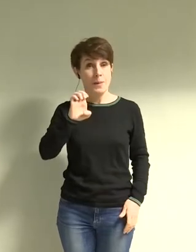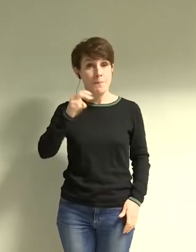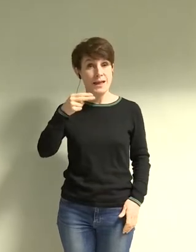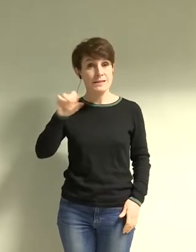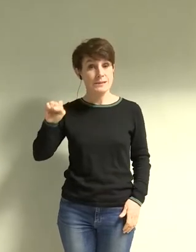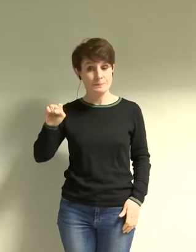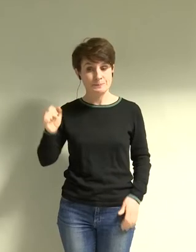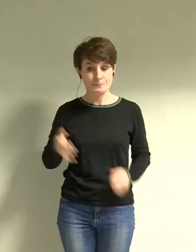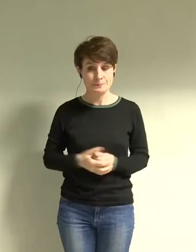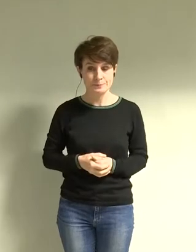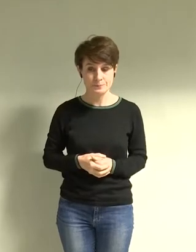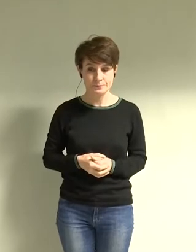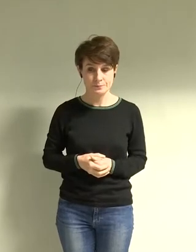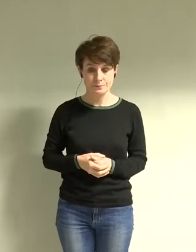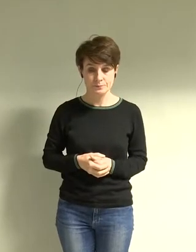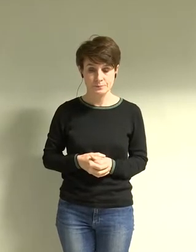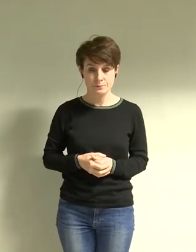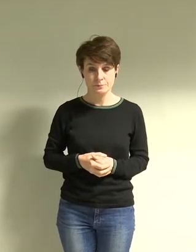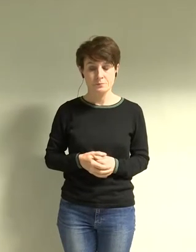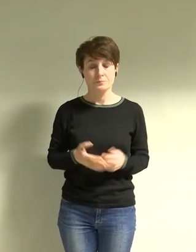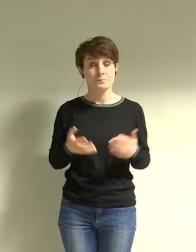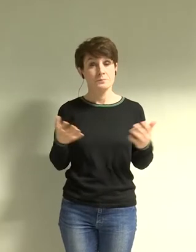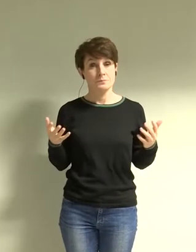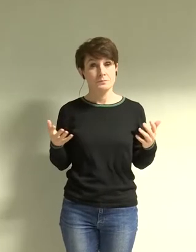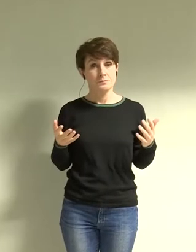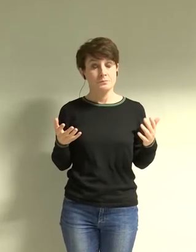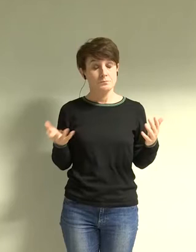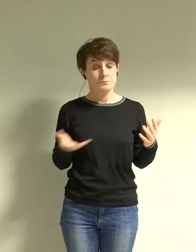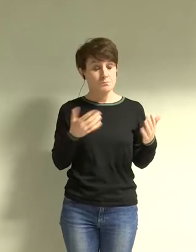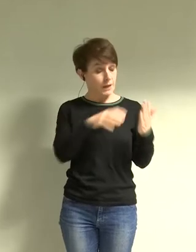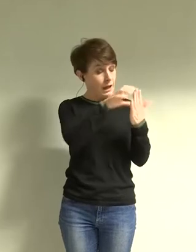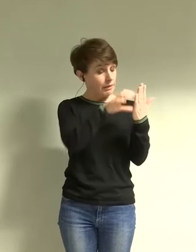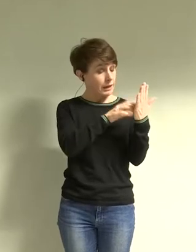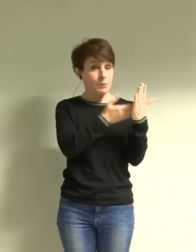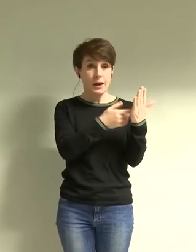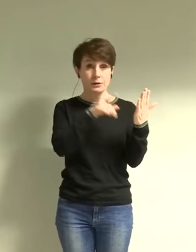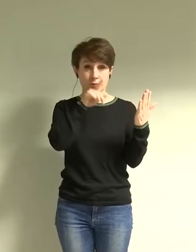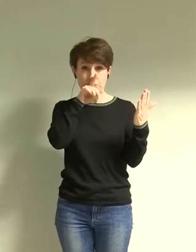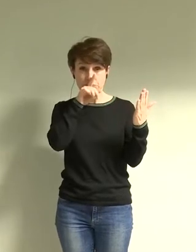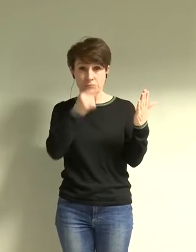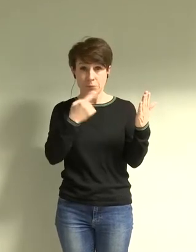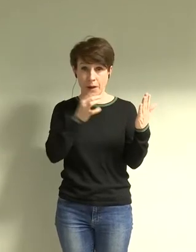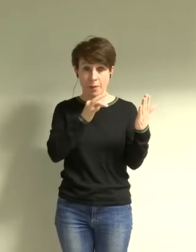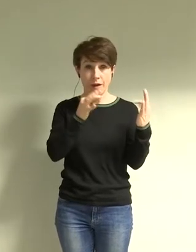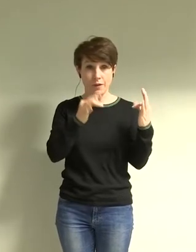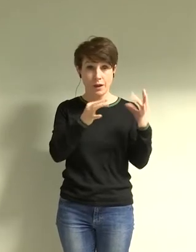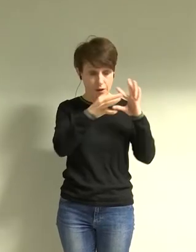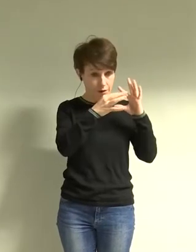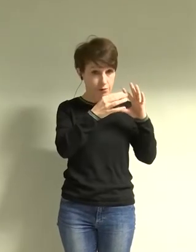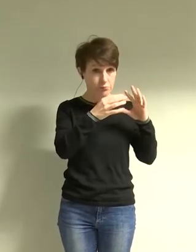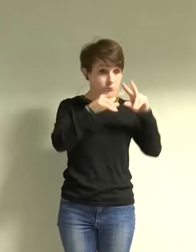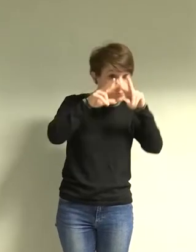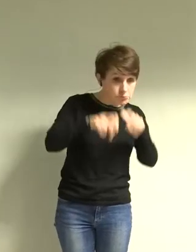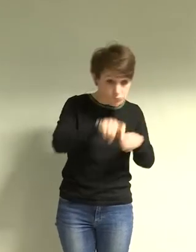il n'est rien précisé dans cette délibération d'un compte rendu d'une publication de des travaux